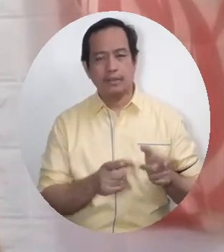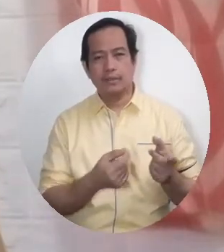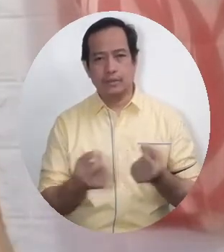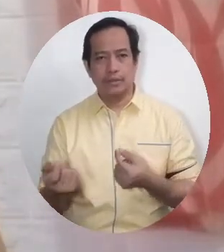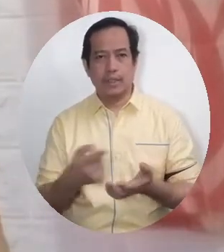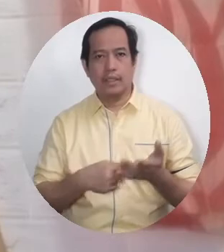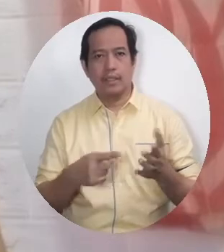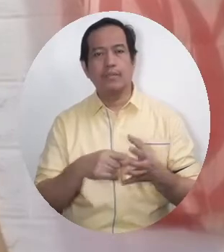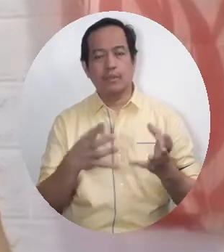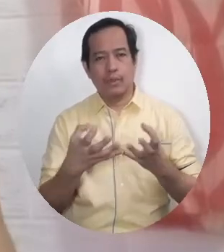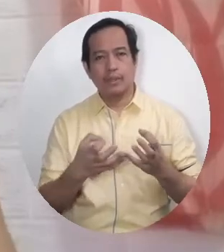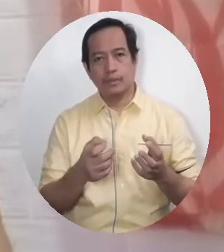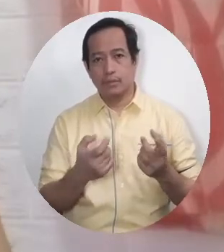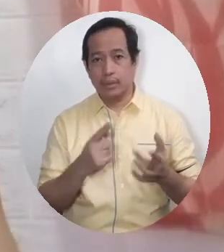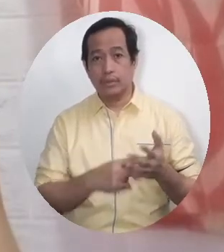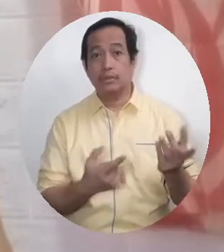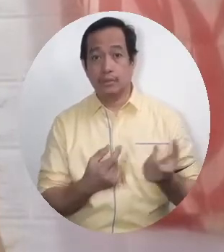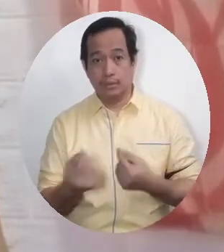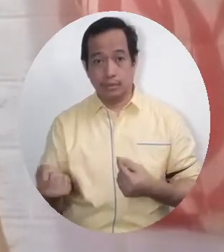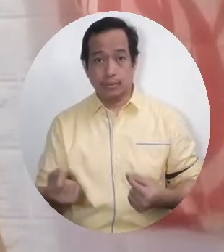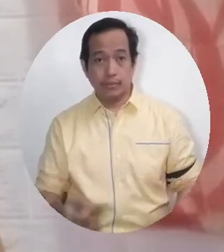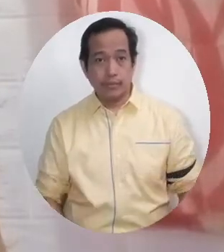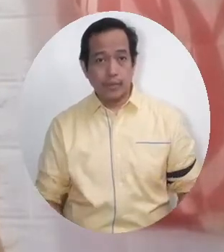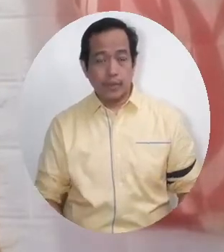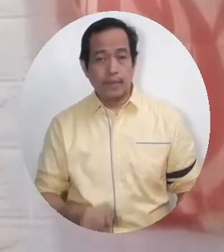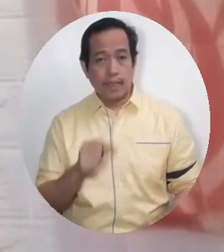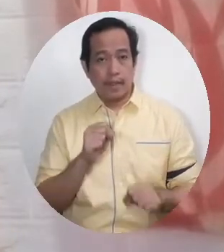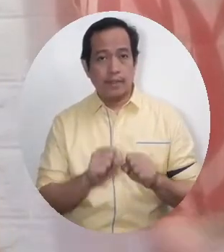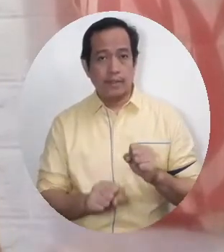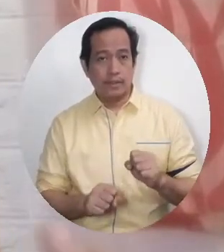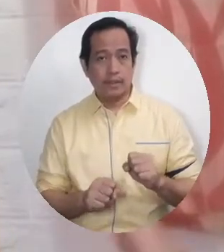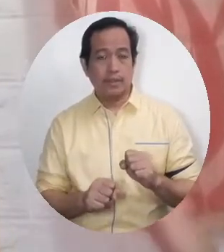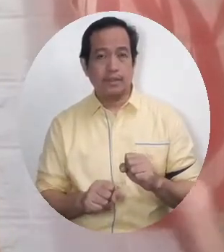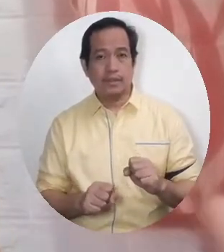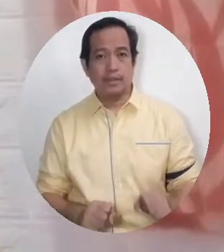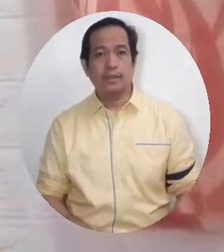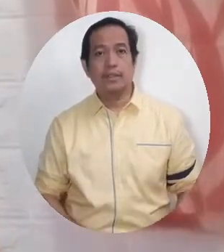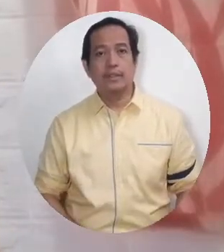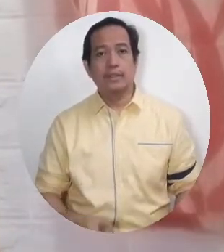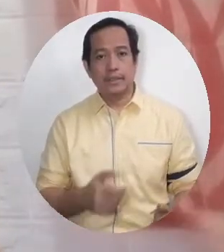tuklasin niya yung mga bagay na gusto niya. Para lang